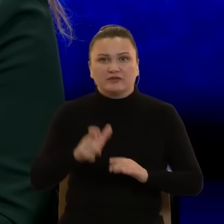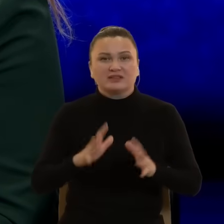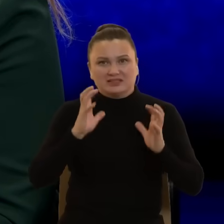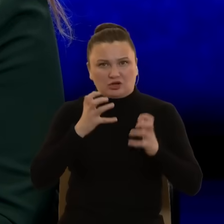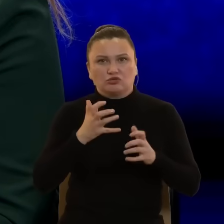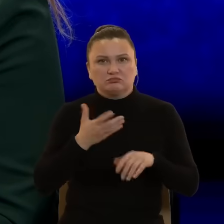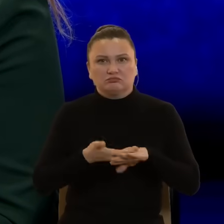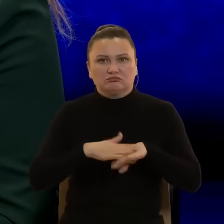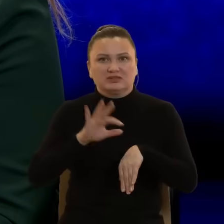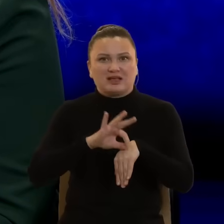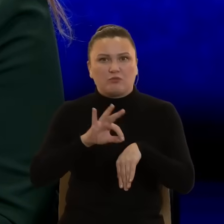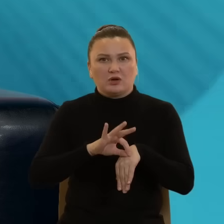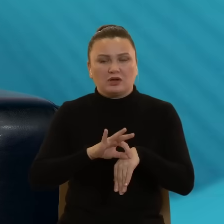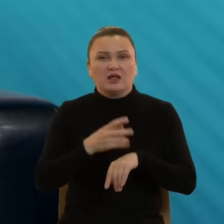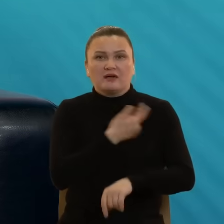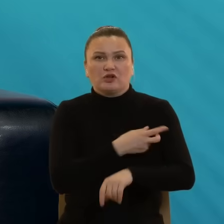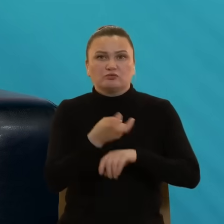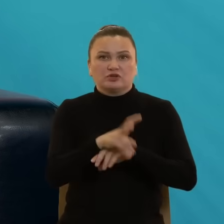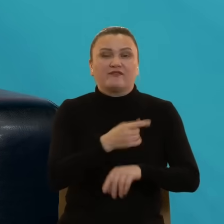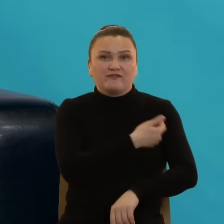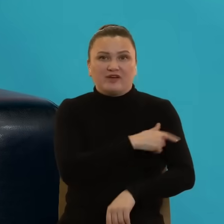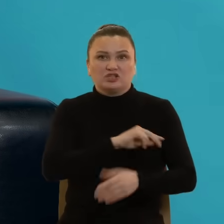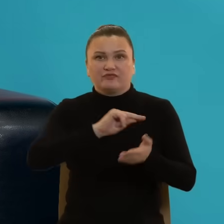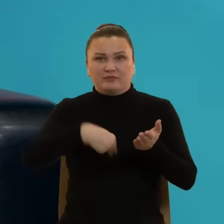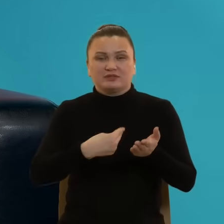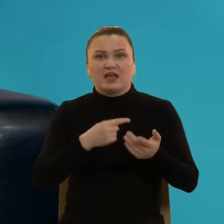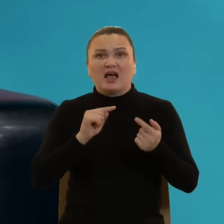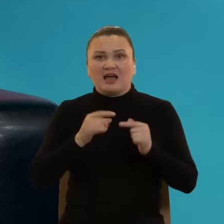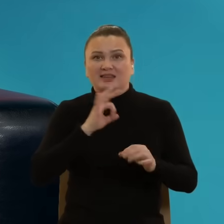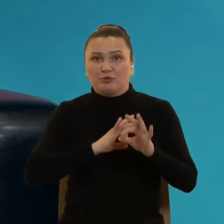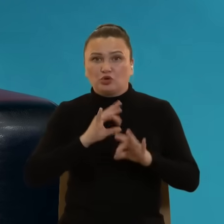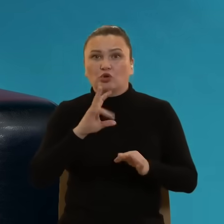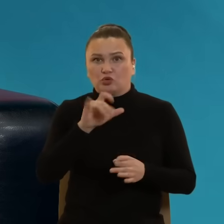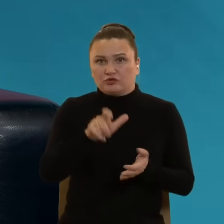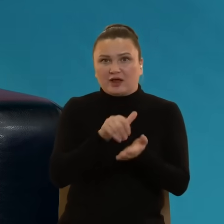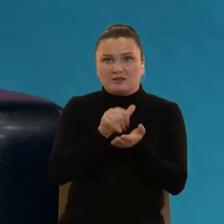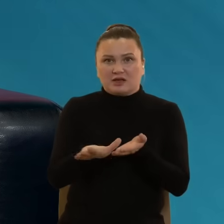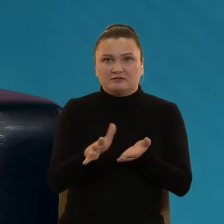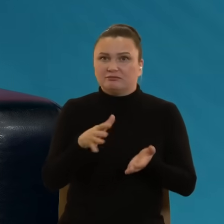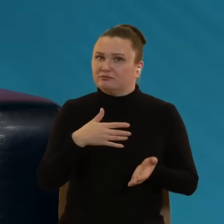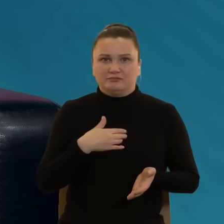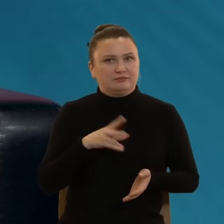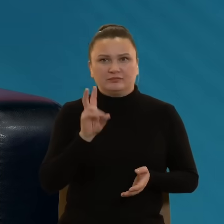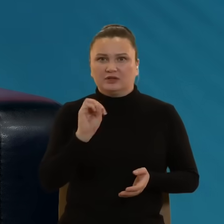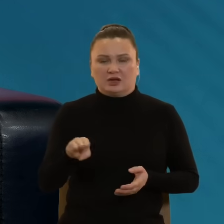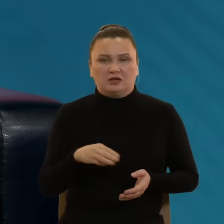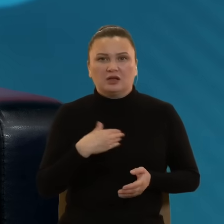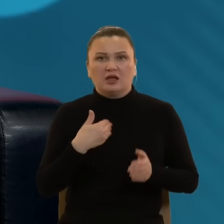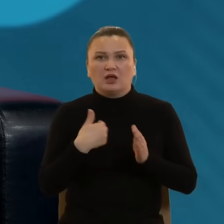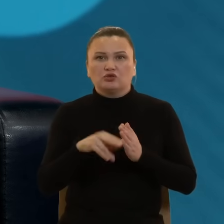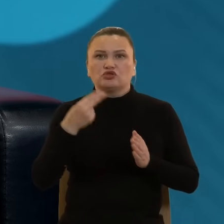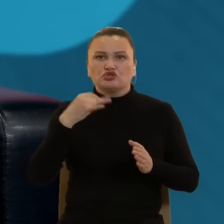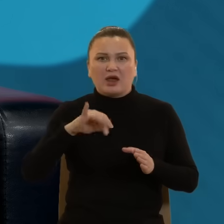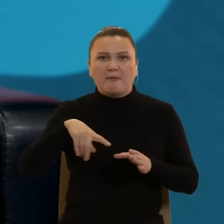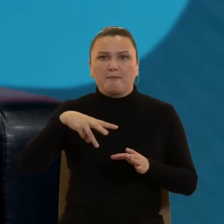серьезно заболел, пришел к врачу, и врач прописал ему антибиотики. Но он отказывается их принимать и говорит, я лучше чай с малиной